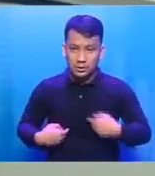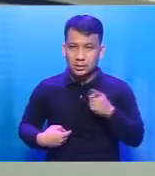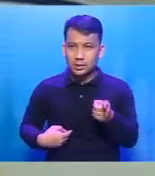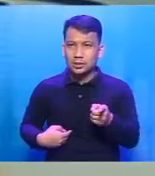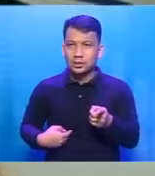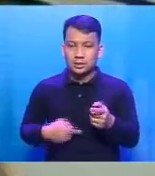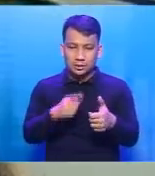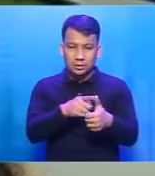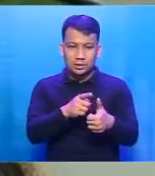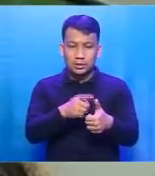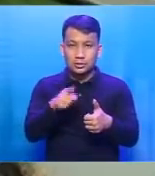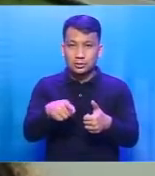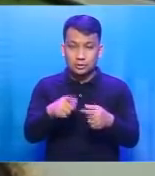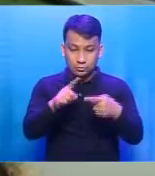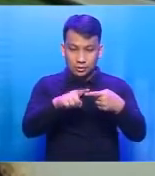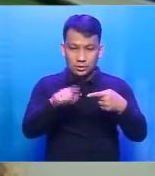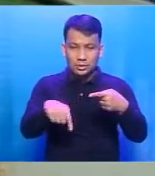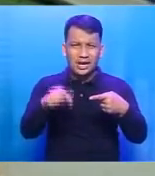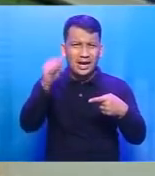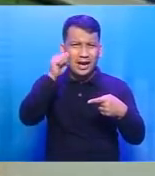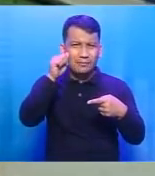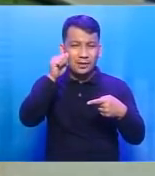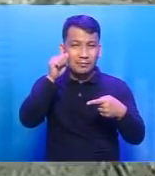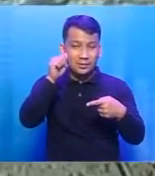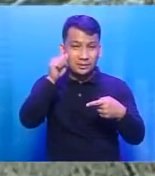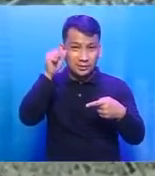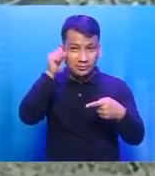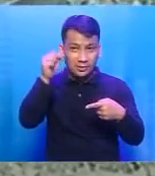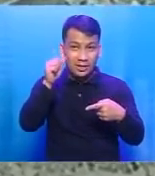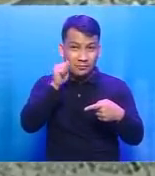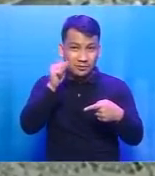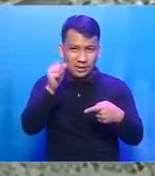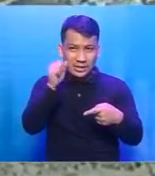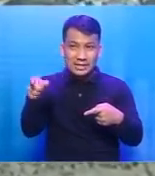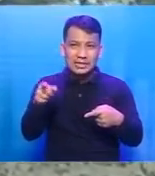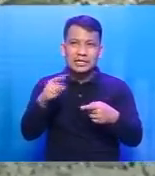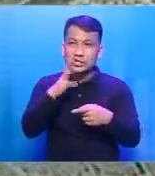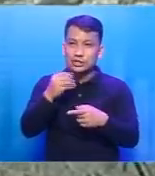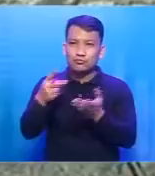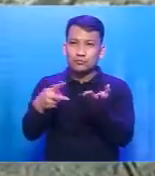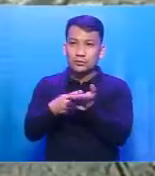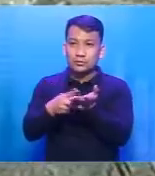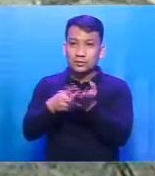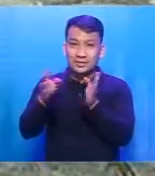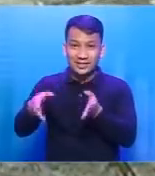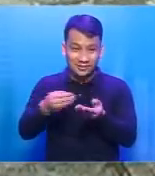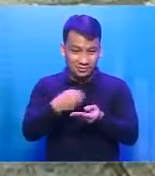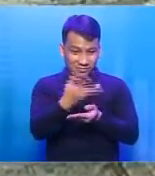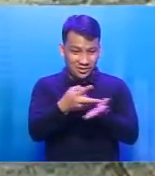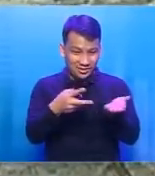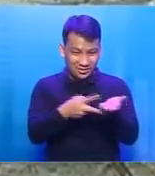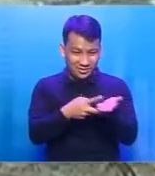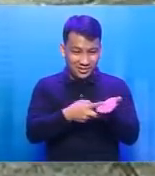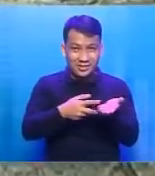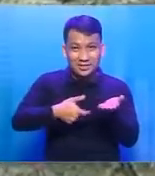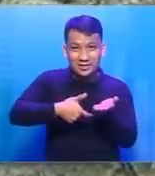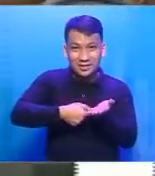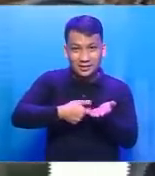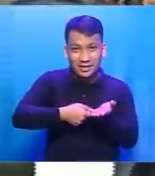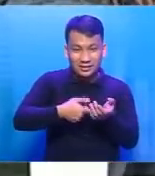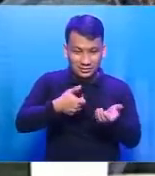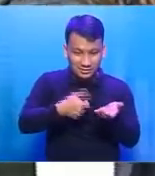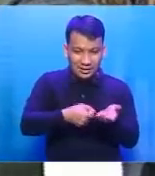isa sa kanila na si Amelin Sembana, konduktora ng bus. Hindi pa matukoy ang pagkakakilanlan ng isa pang bangkay na isang